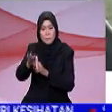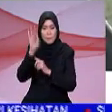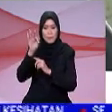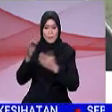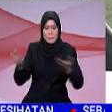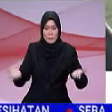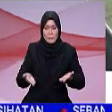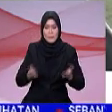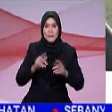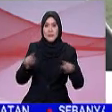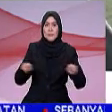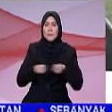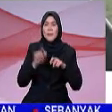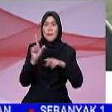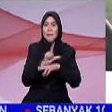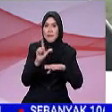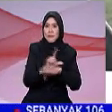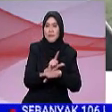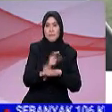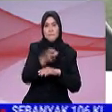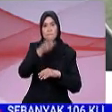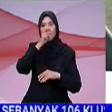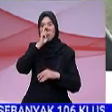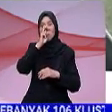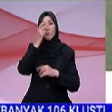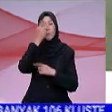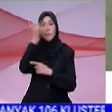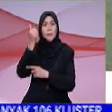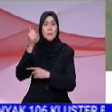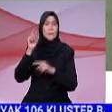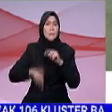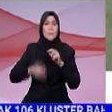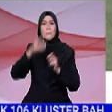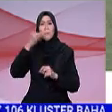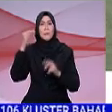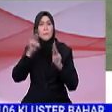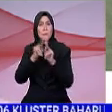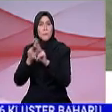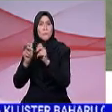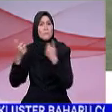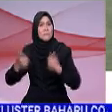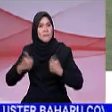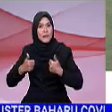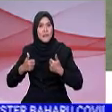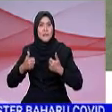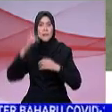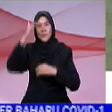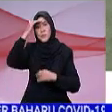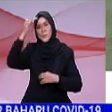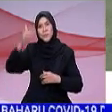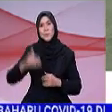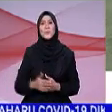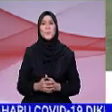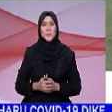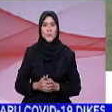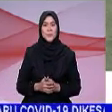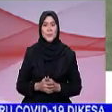pendekatan latihan dalam gelembung sukan yang ketat sekaligus tidak dapat pulang beraya bersama keluarga di Johor.